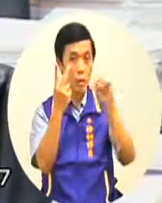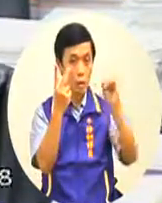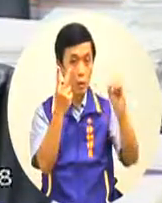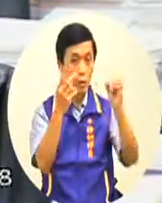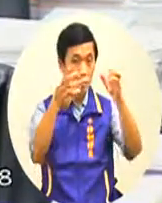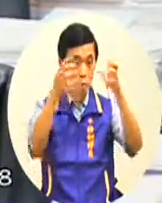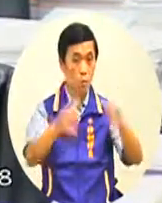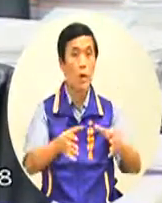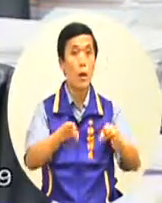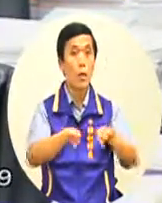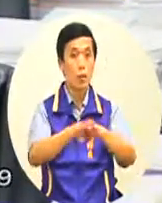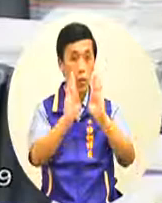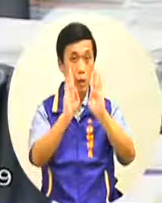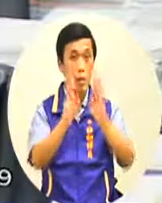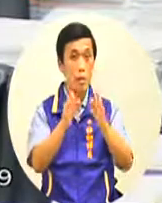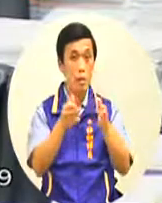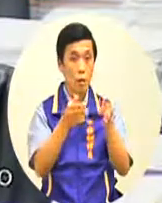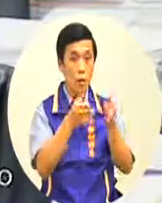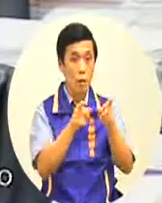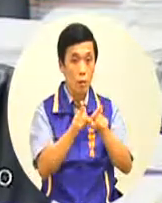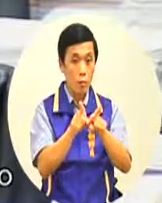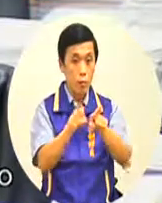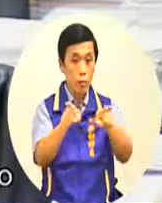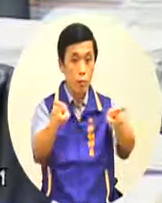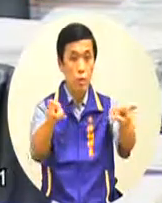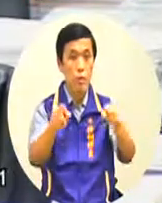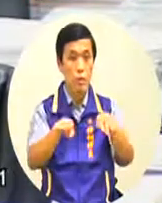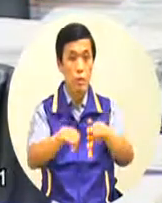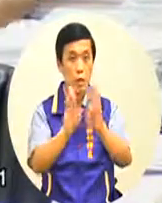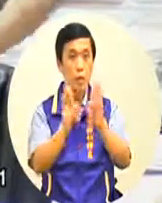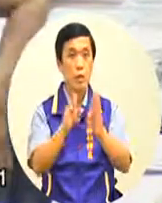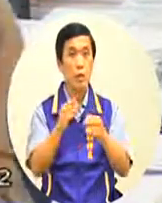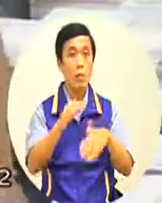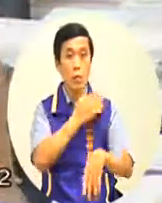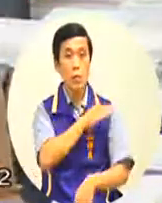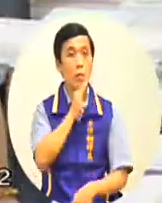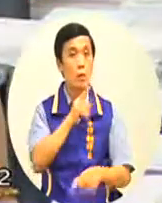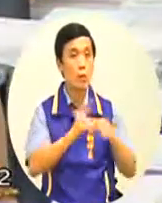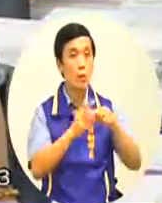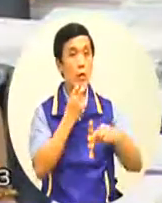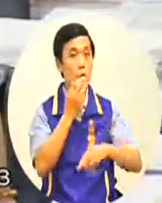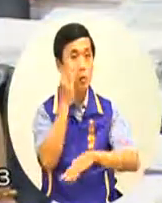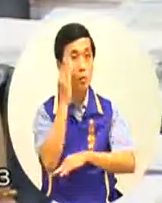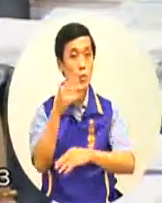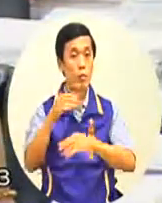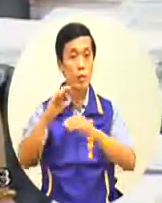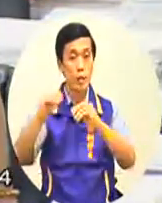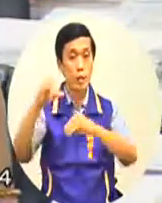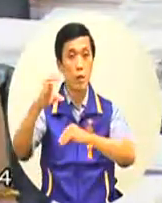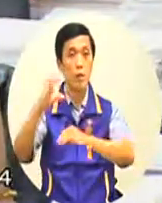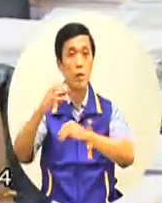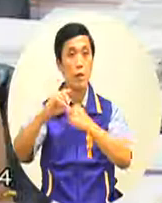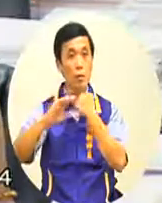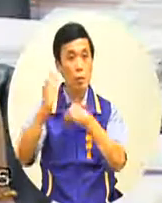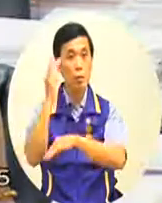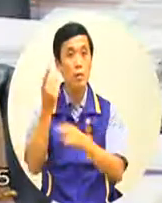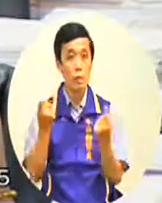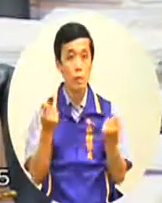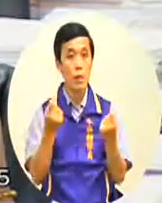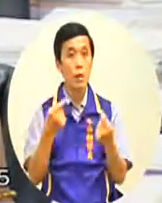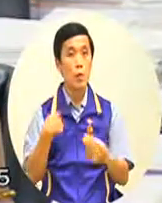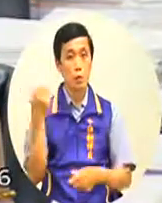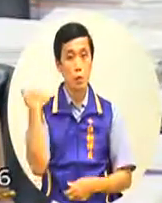有双轨在进行，那不管是中央或地方，那当然本席在上一次的会期有建议说怎么